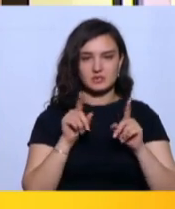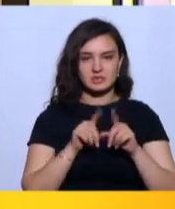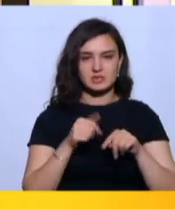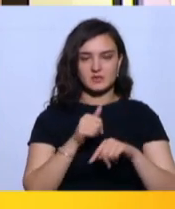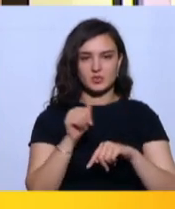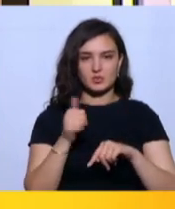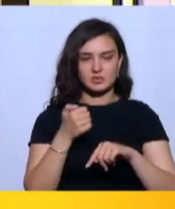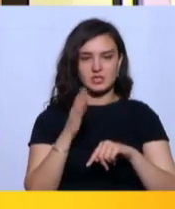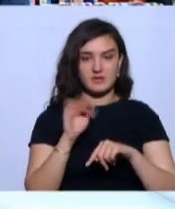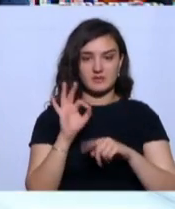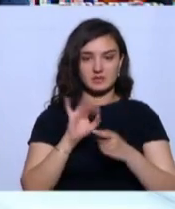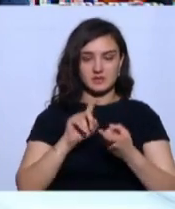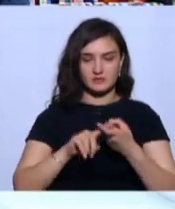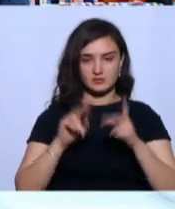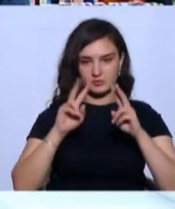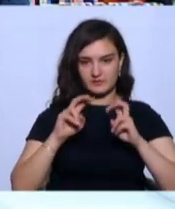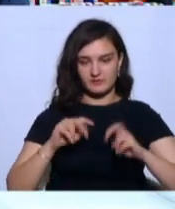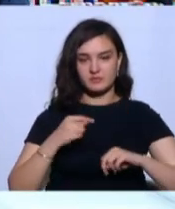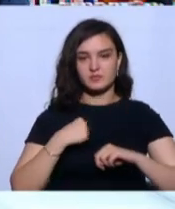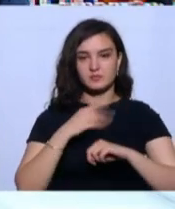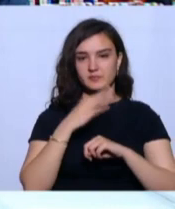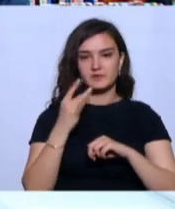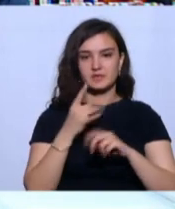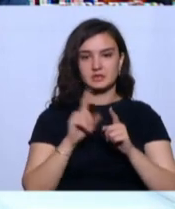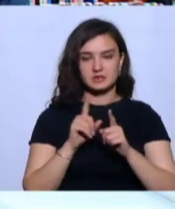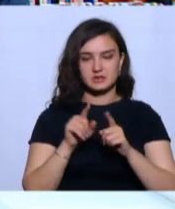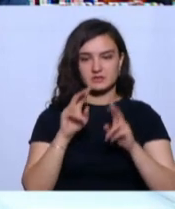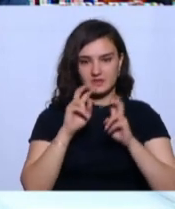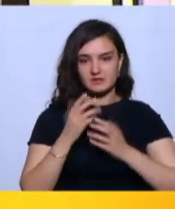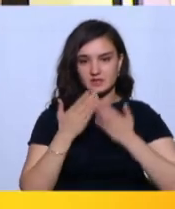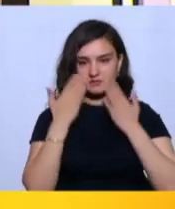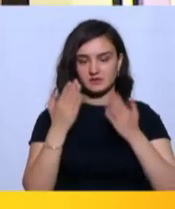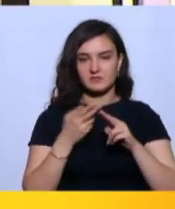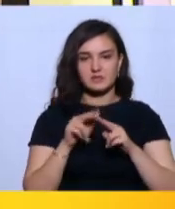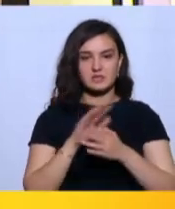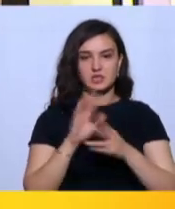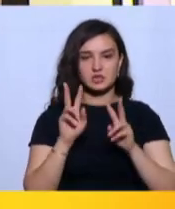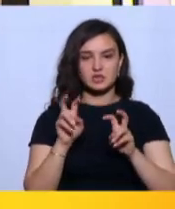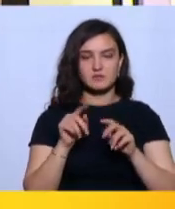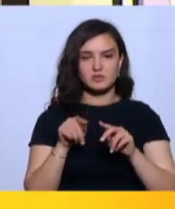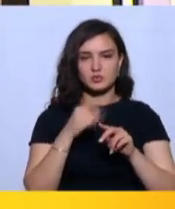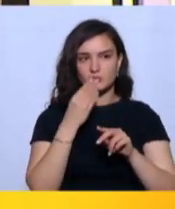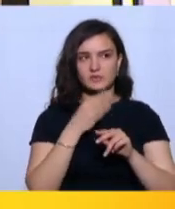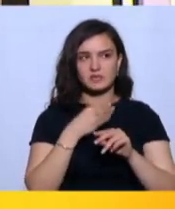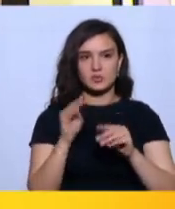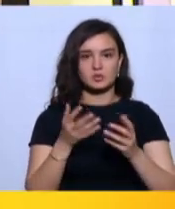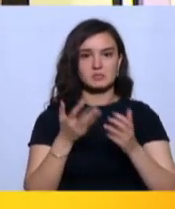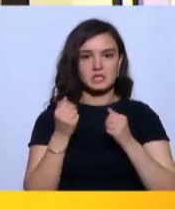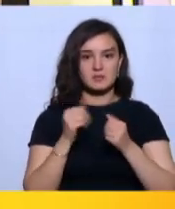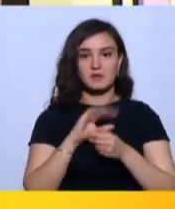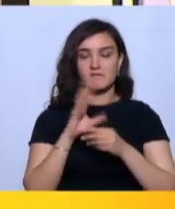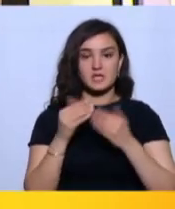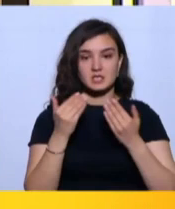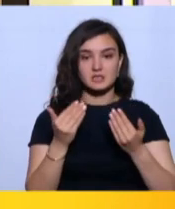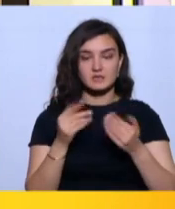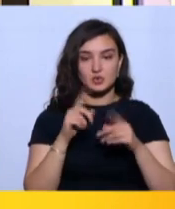როგორც ყავასთან დაკავშირებული კვლევები, ჩვენ არაერთი ასეთი კვლევა წაგვიკითხავს, ეს არ ნიშნავს, რომ ის არის უნივერსალურად მისაღები ყველასათვის